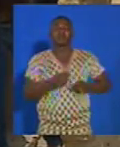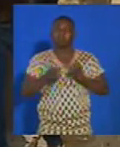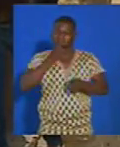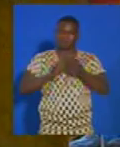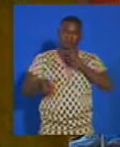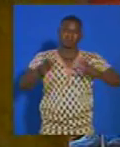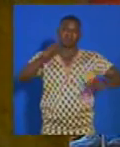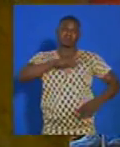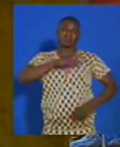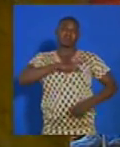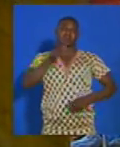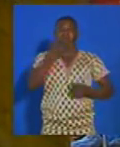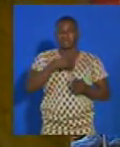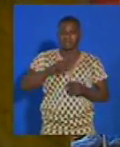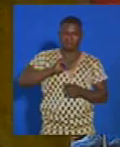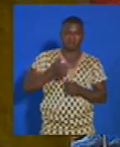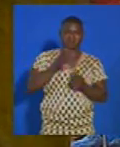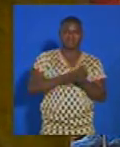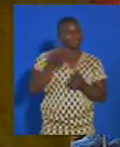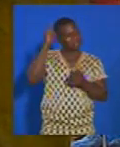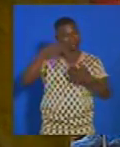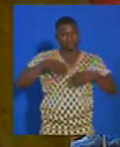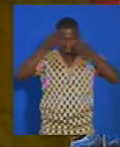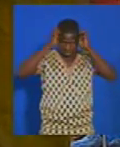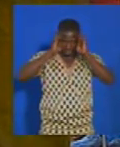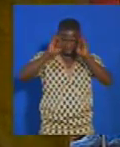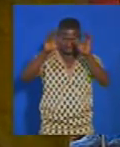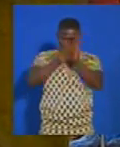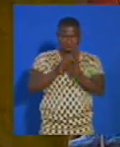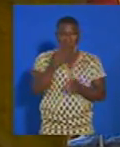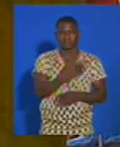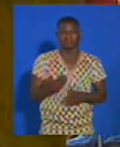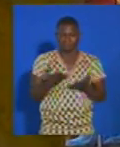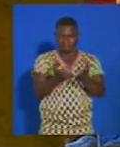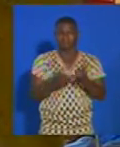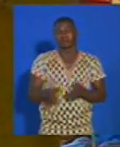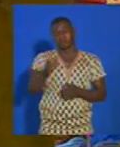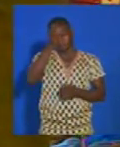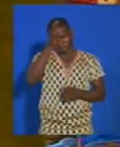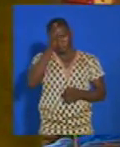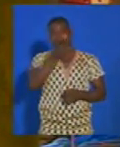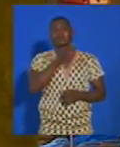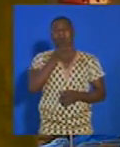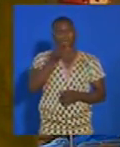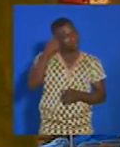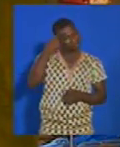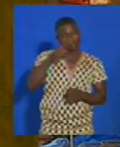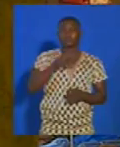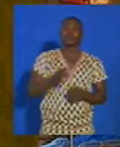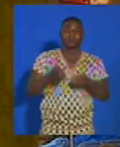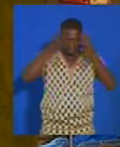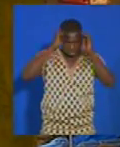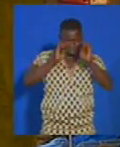problèmes de maladie. Il y a l'éducation qui est là, parce que l'enfant a besoin de son père et sa mère pour l'éducation. Mais